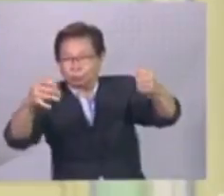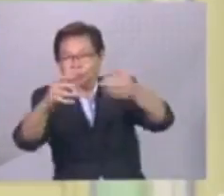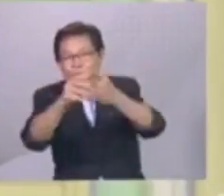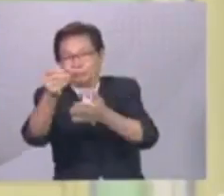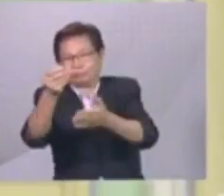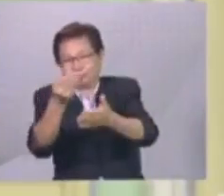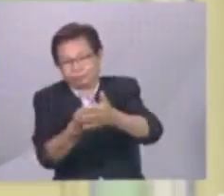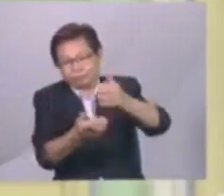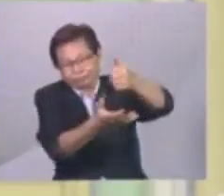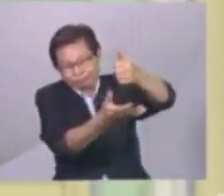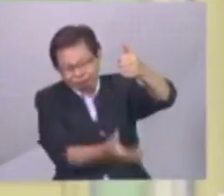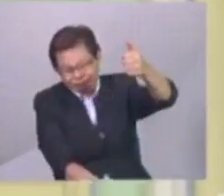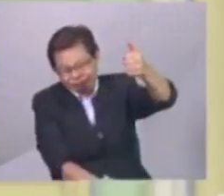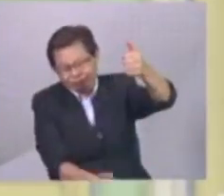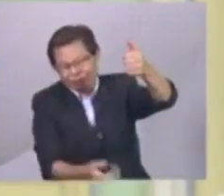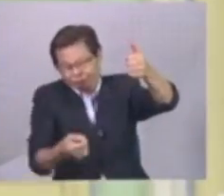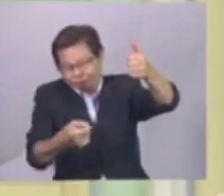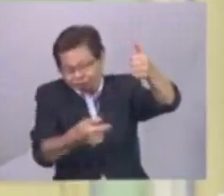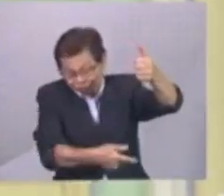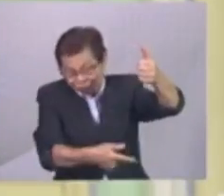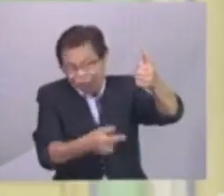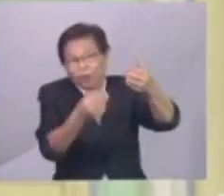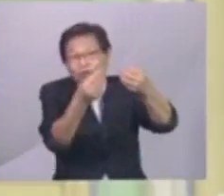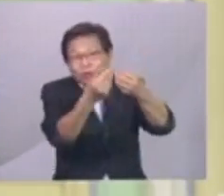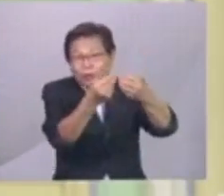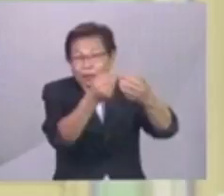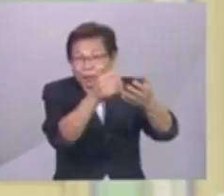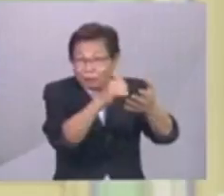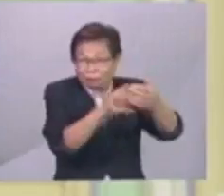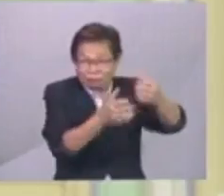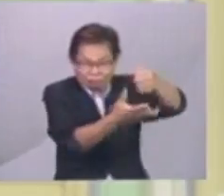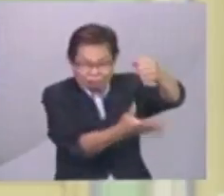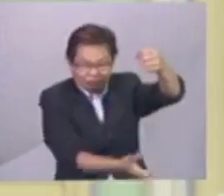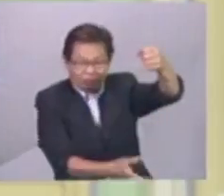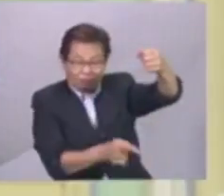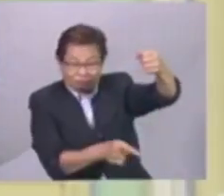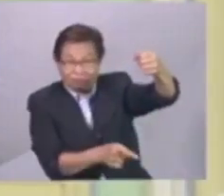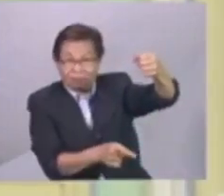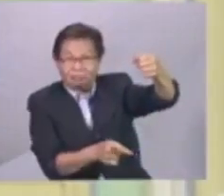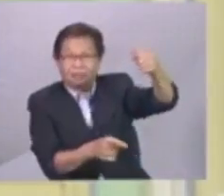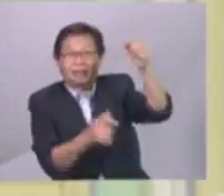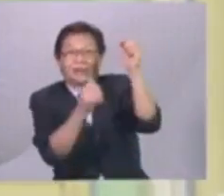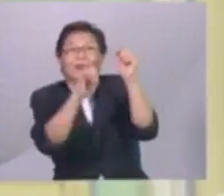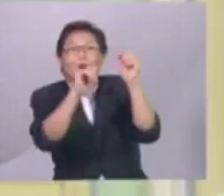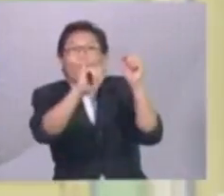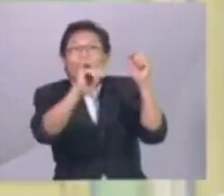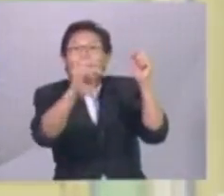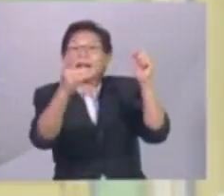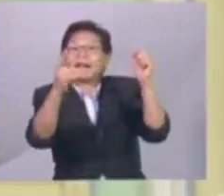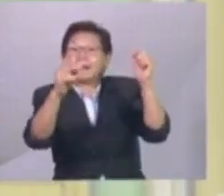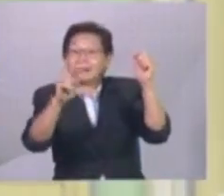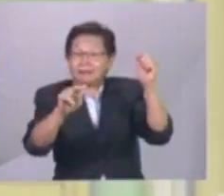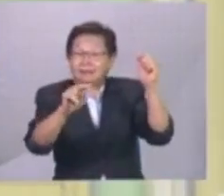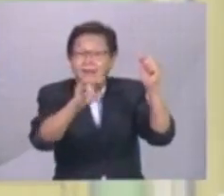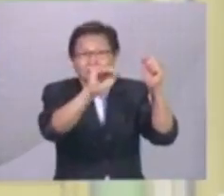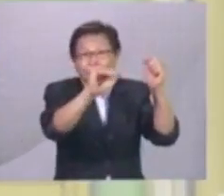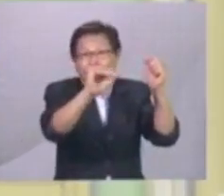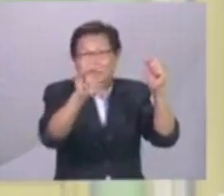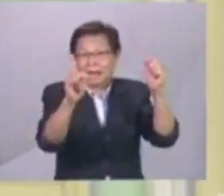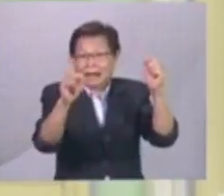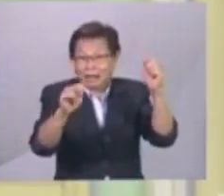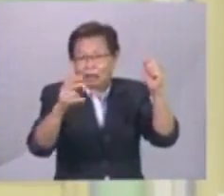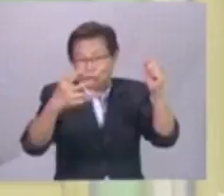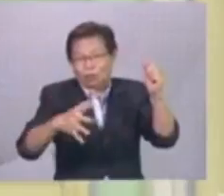RM22.66 juta. Daripada jumlah itu, Yayasan Kebajikan Negara ataupun YKN